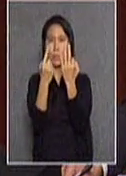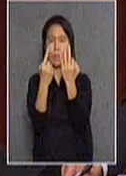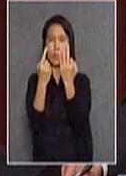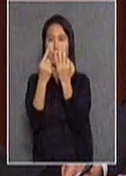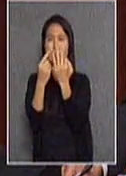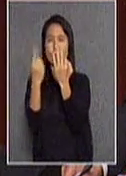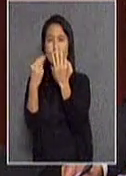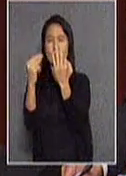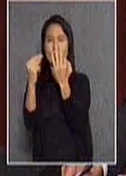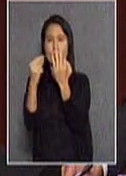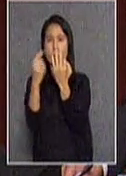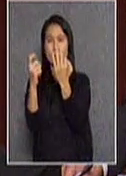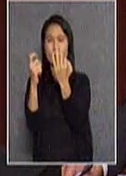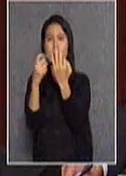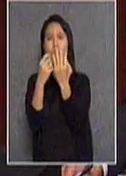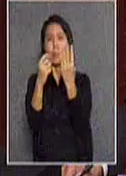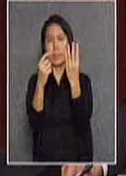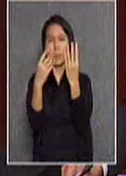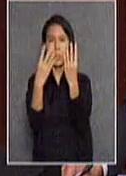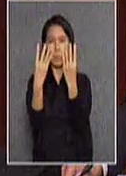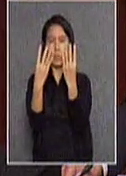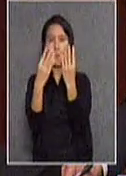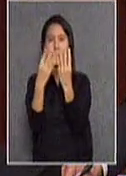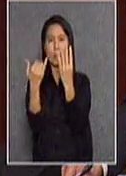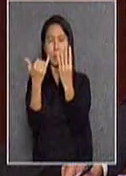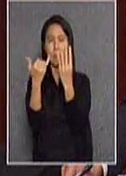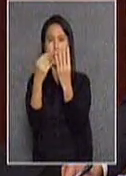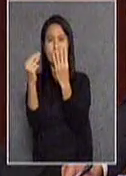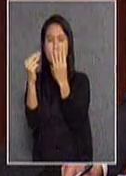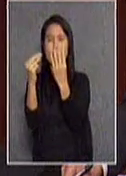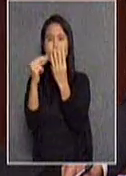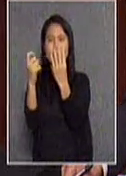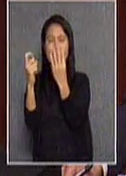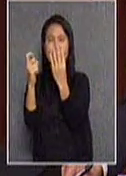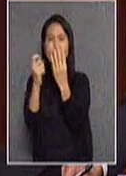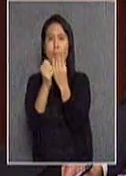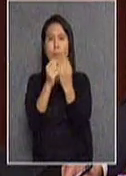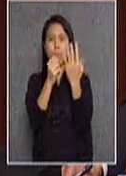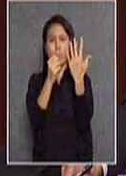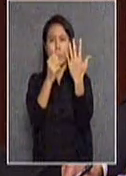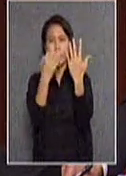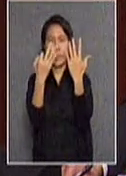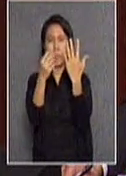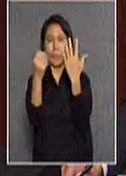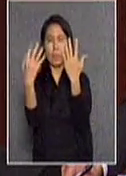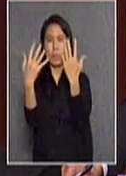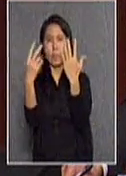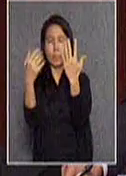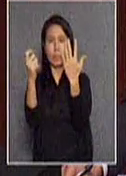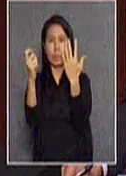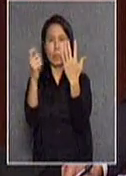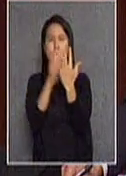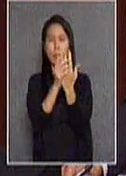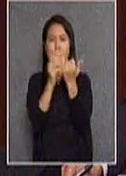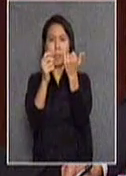21、22、24、30、31、37、39、44、46、47、49。 53、55、59、